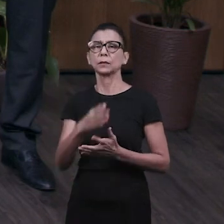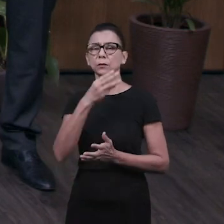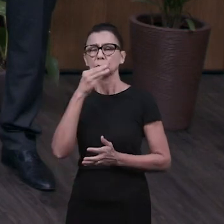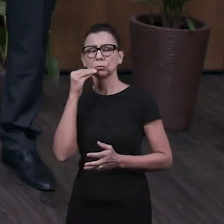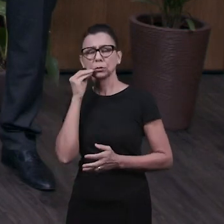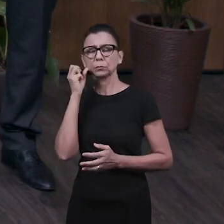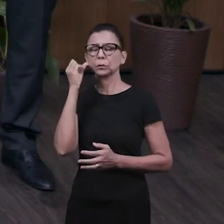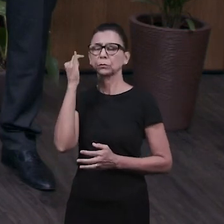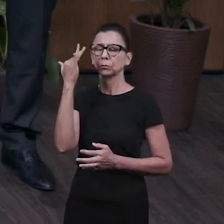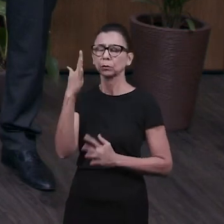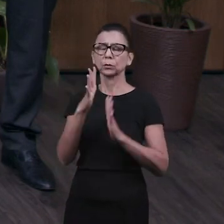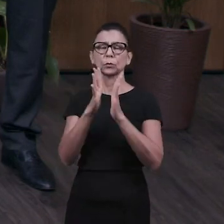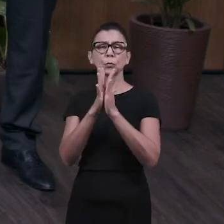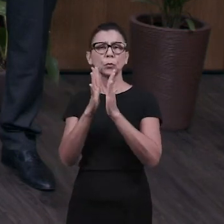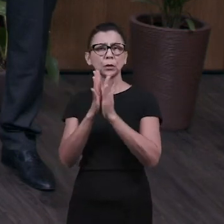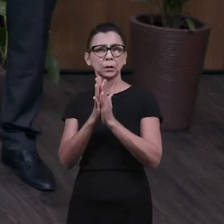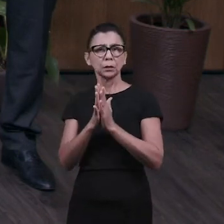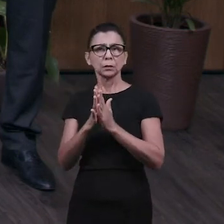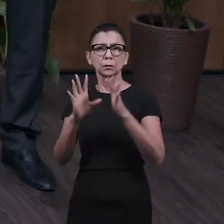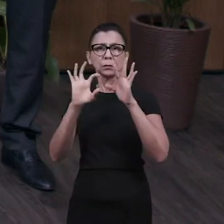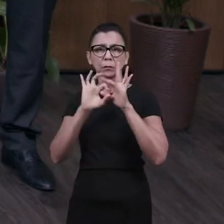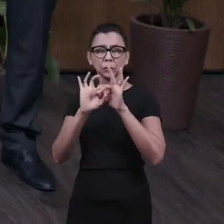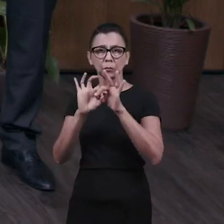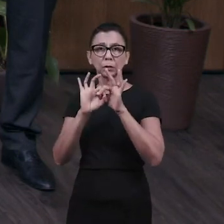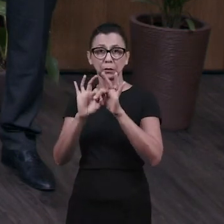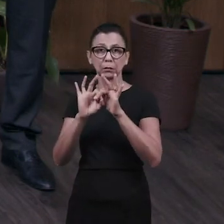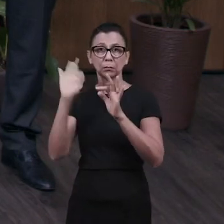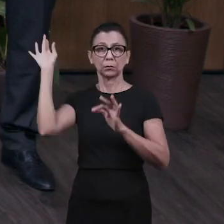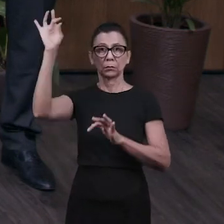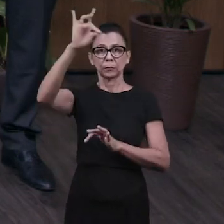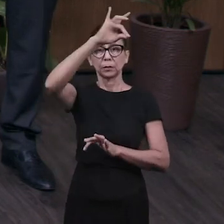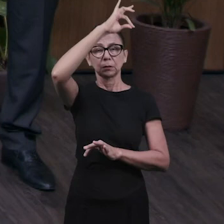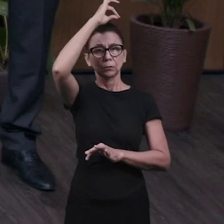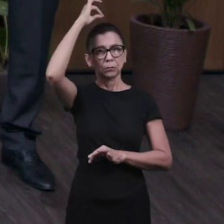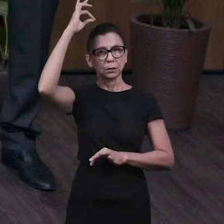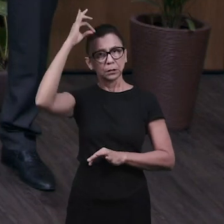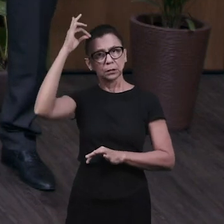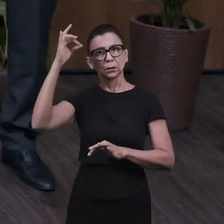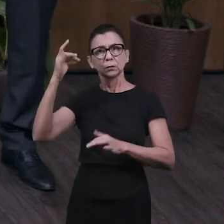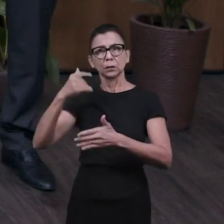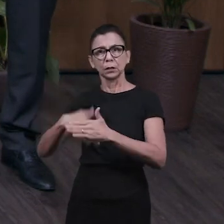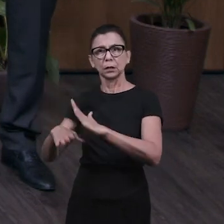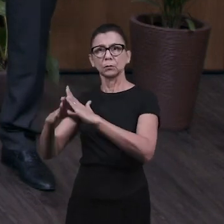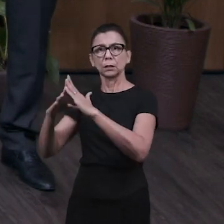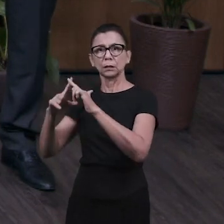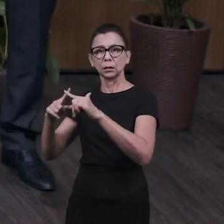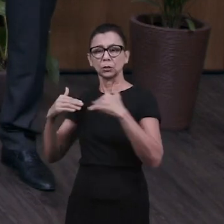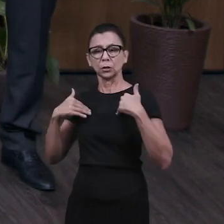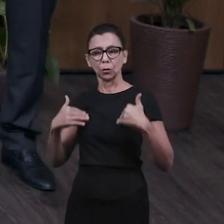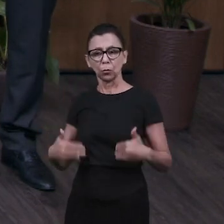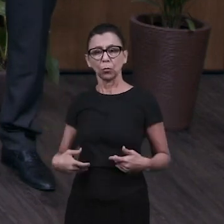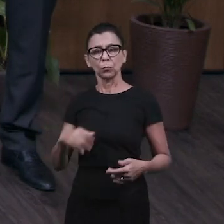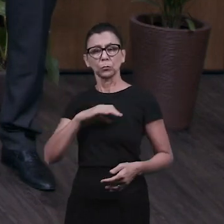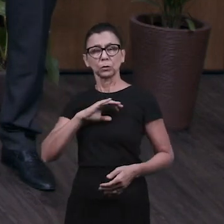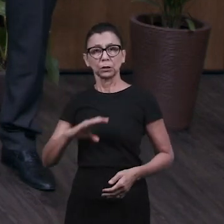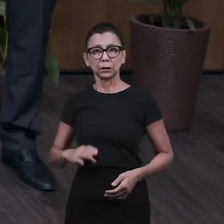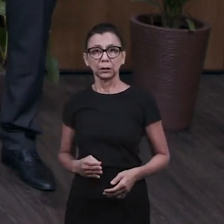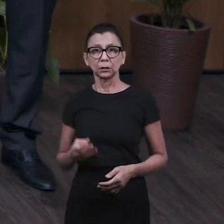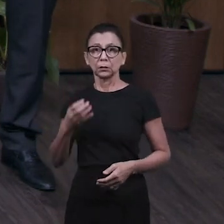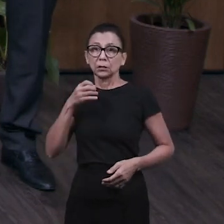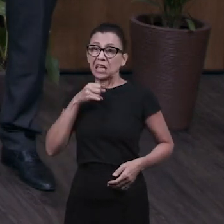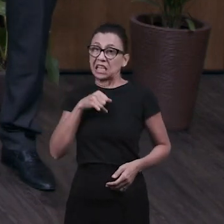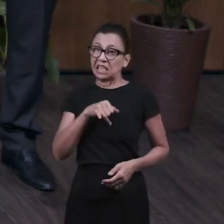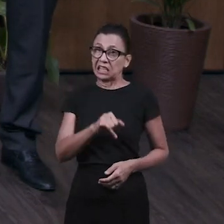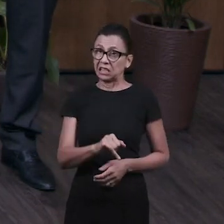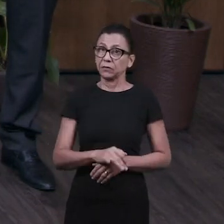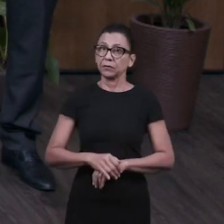et se trouver dans une profonde communion avec le Saint-Esprit et l'Église, parce que celui qui aujourd'hui est debout, s'il ne prend pas soin, s'il